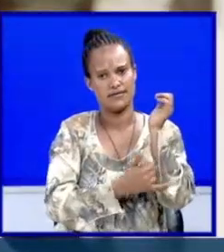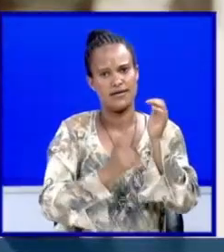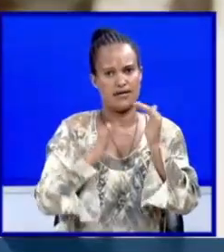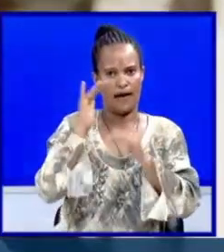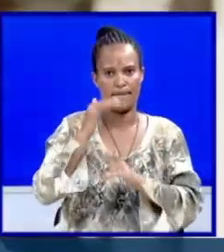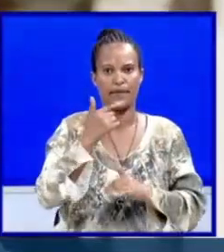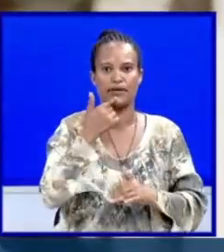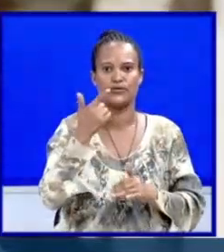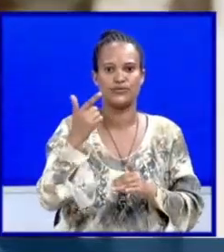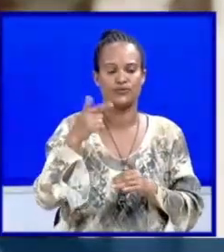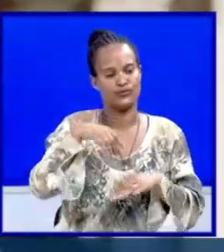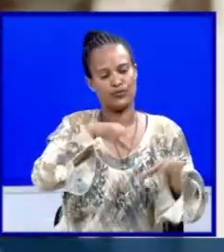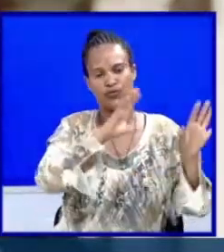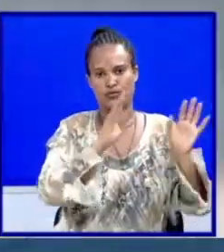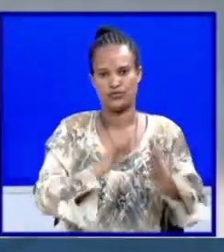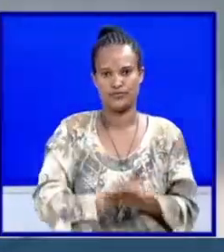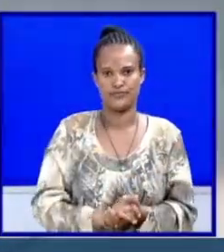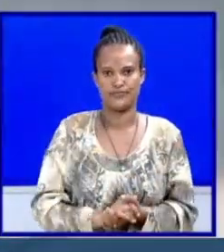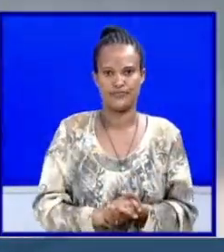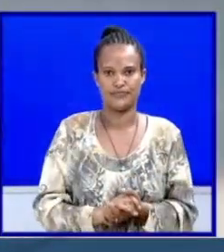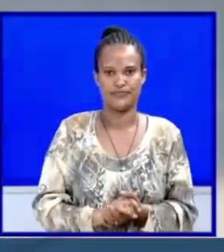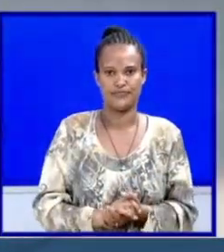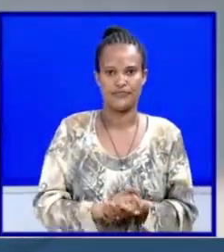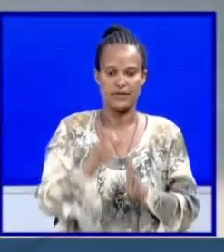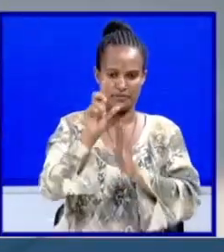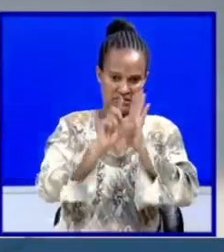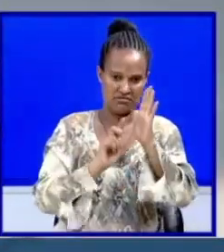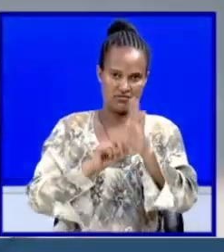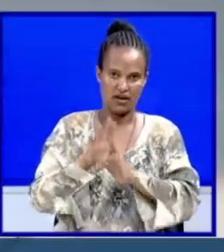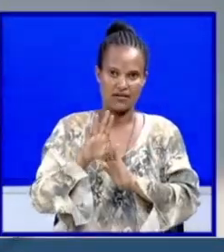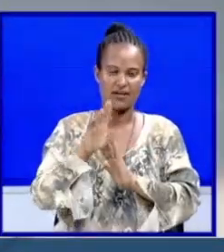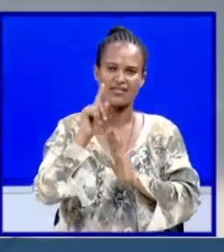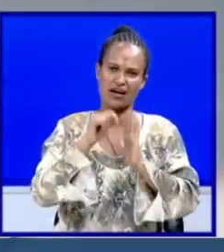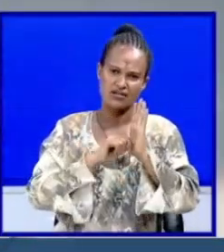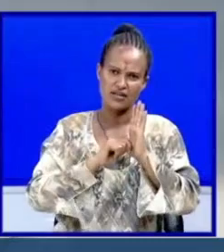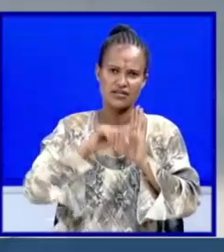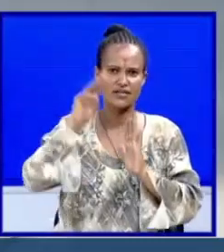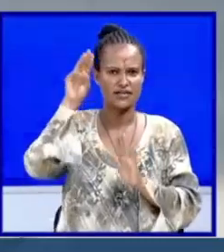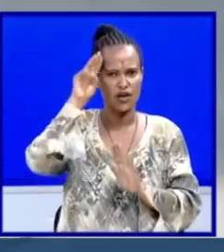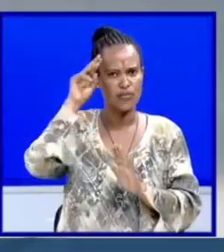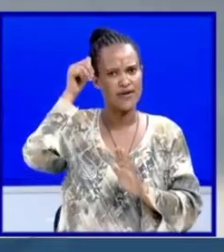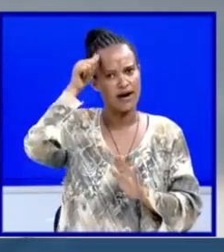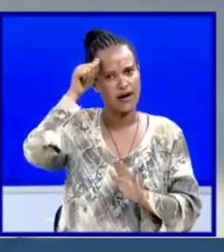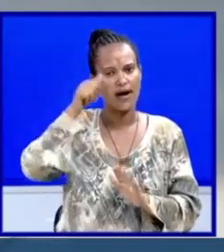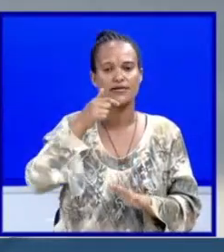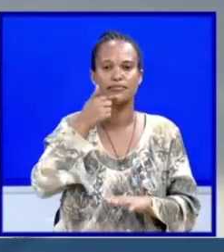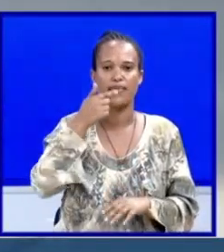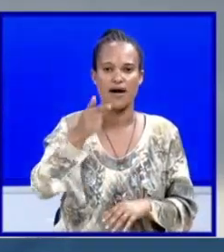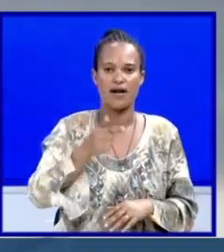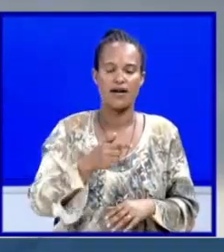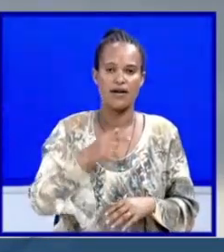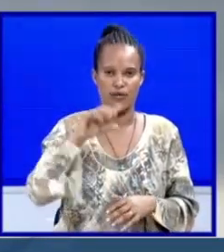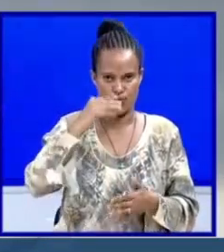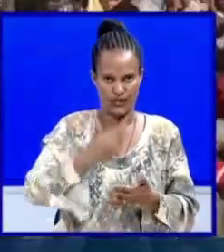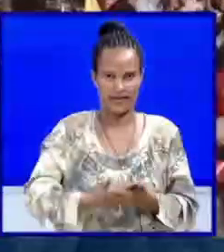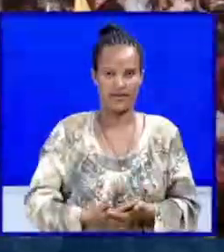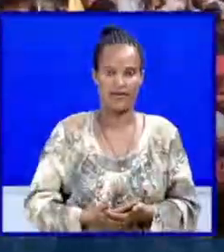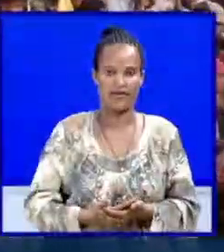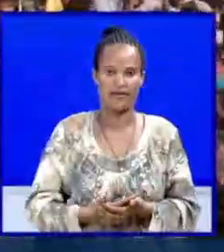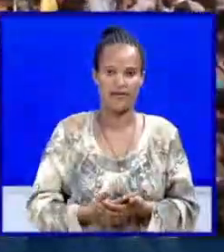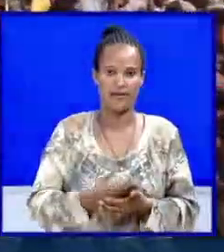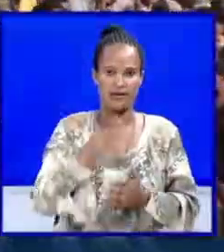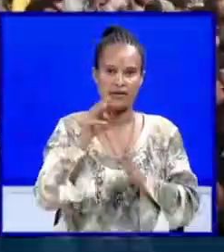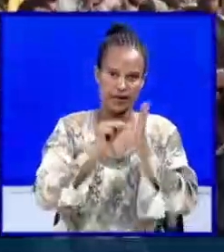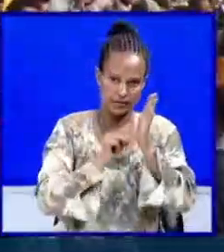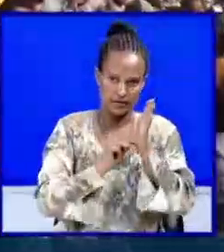ይዓቢሉ ሓሪን ወፅ ሕዳር ዛእተ ታሕሳስ ሰሎሞን ኣርኣያ ዝበሃል ወደይ ጥቅምቲ